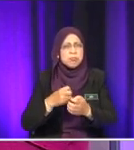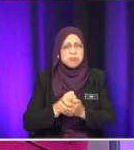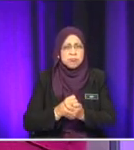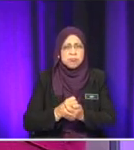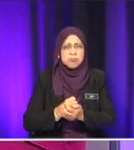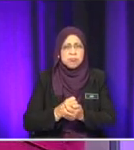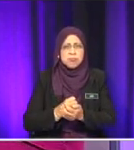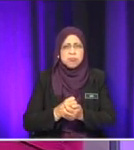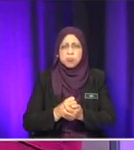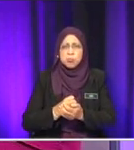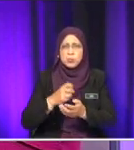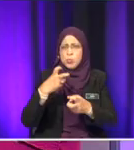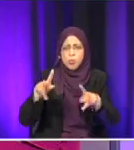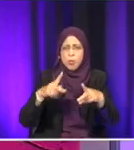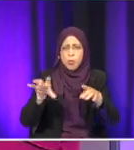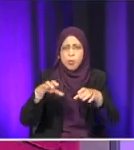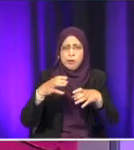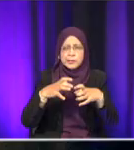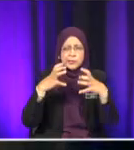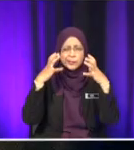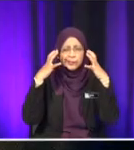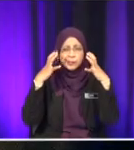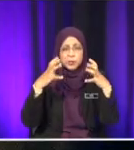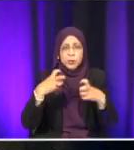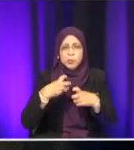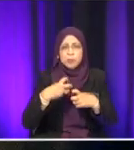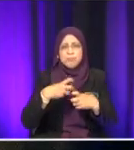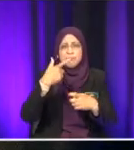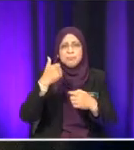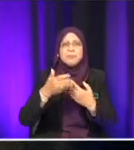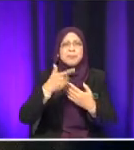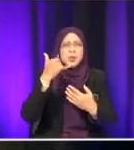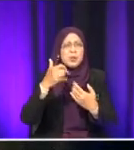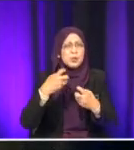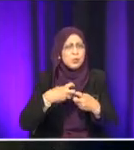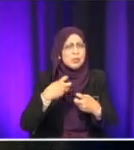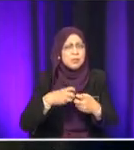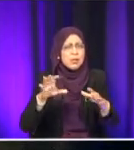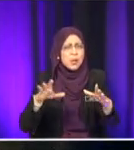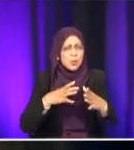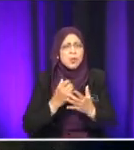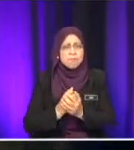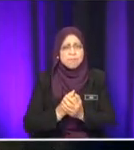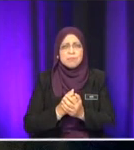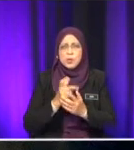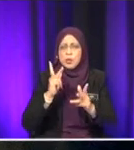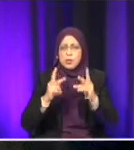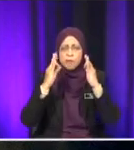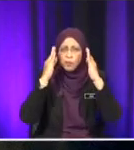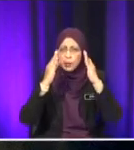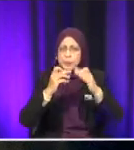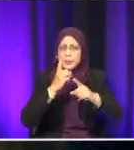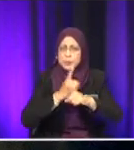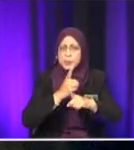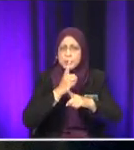kadas stress kita ah yeah bila kita lihat hasil karya profesi berkenaan jika